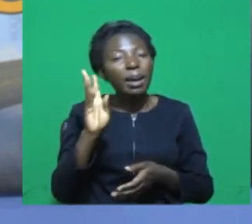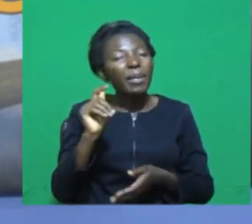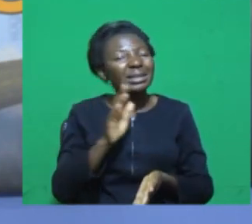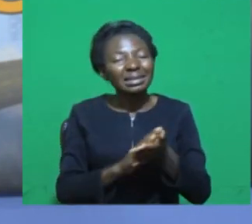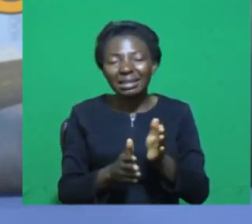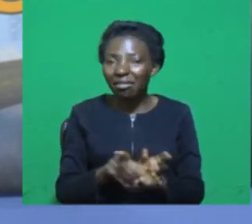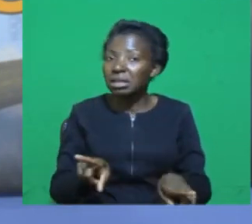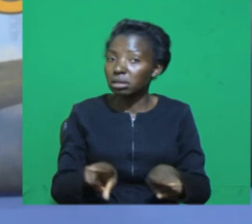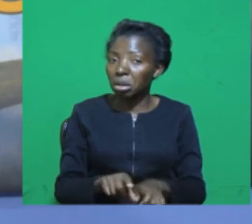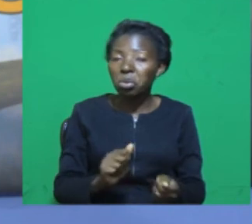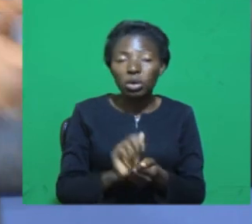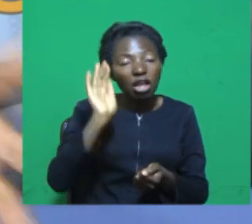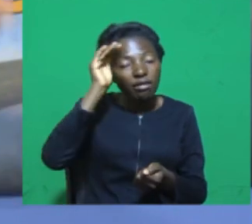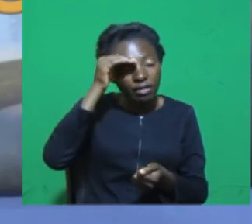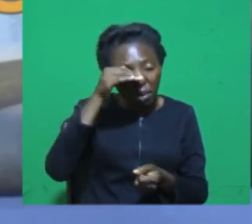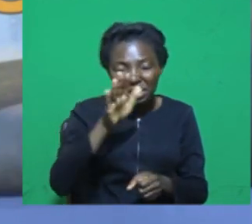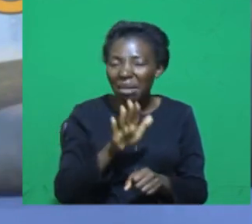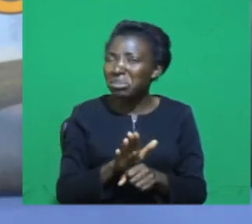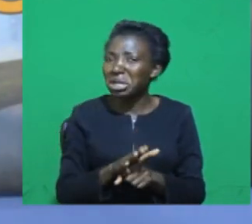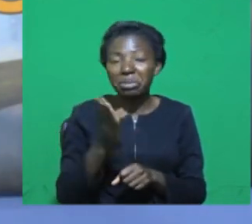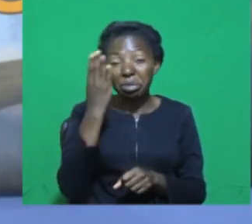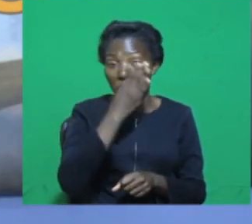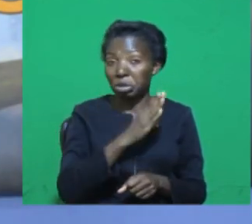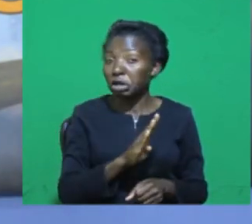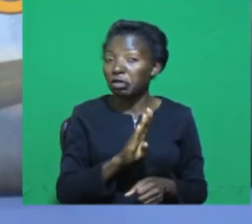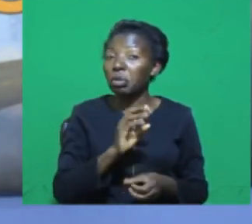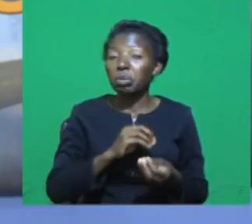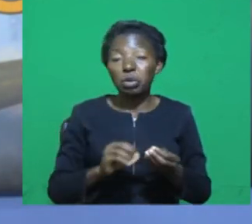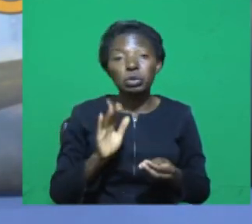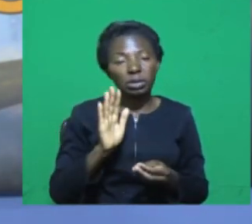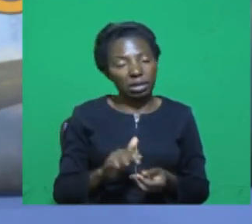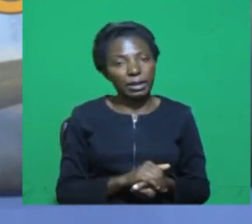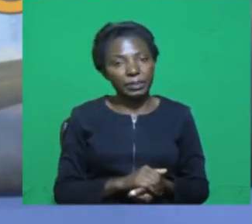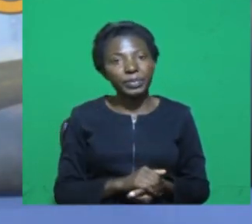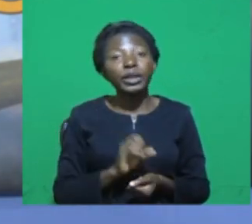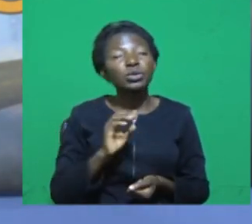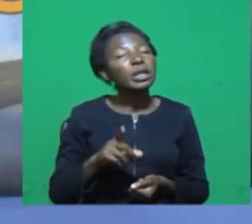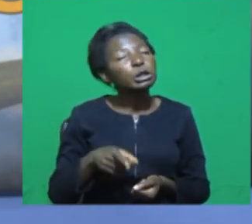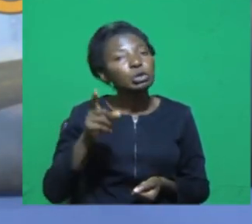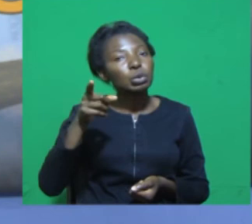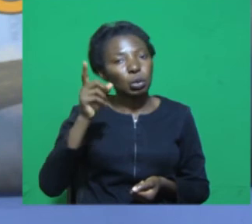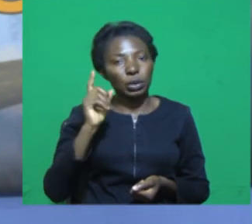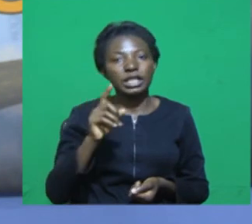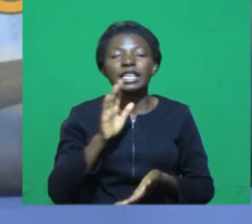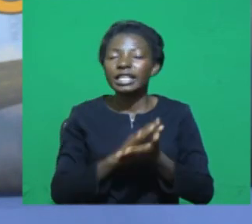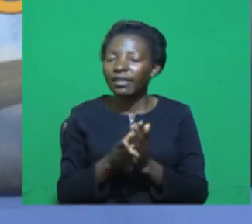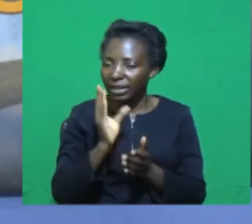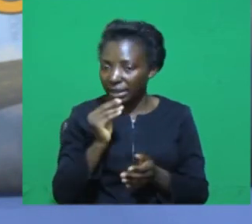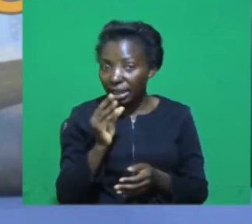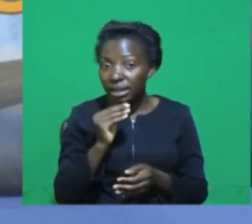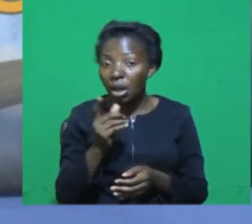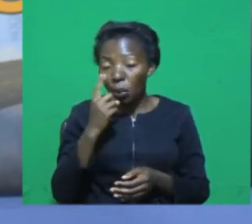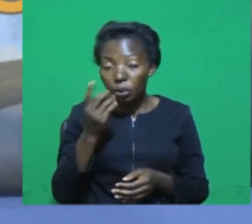nemapfekedzerwo anoita maruva neuswa naMwari. Kutoradza vateereri kuti Mwari uyu haasi kuti tikauya